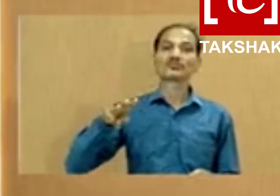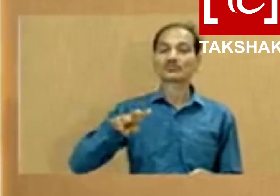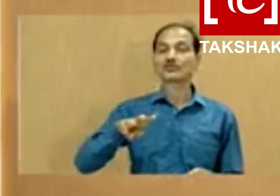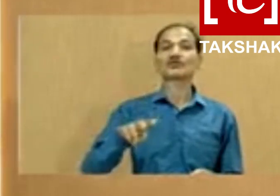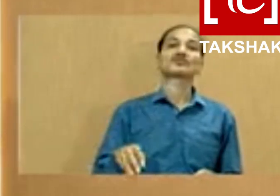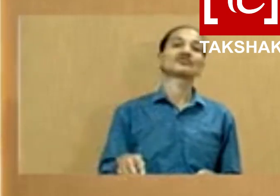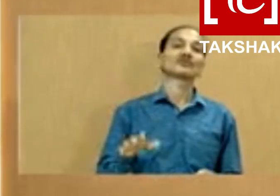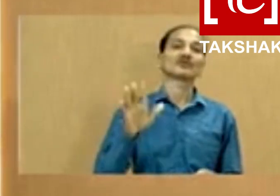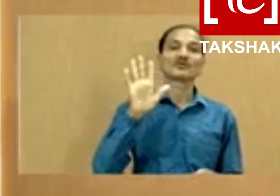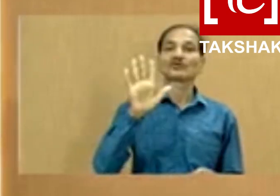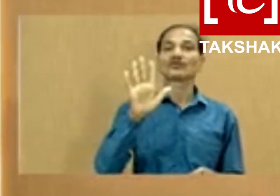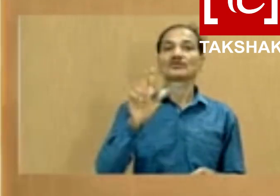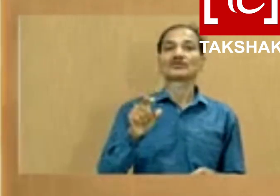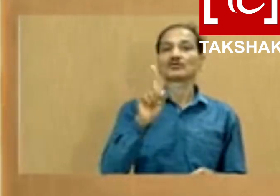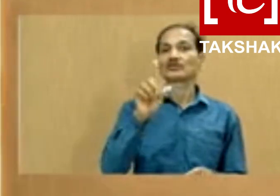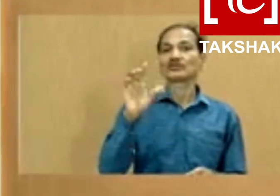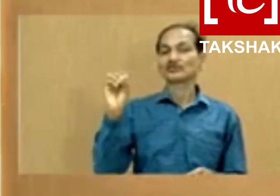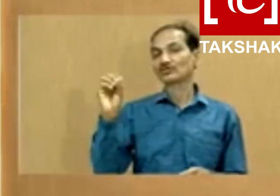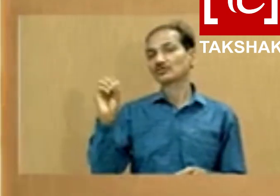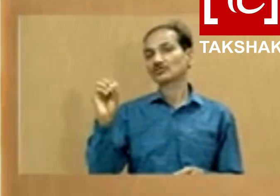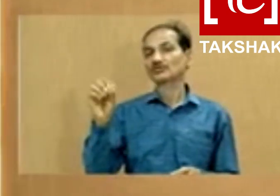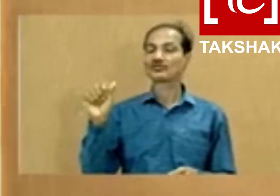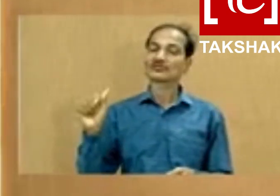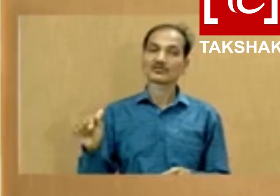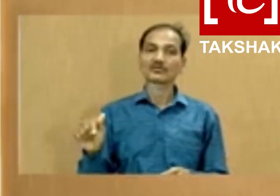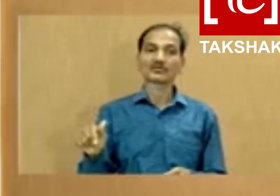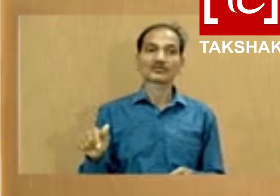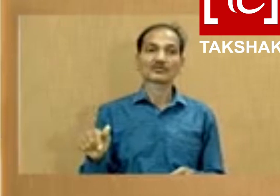47,279 ମୃତକଙ୍କ ଖବର ଆମେ ପାଇଛୁ।